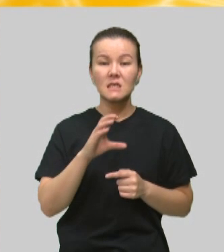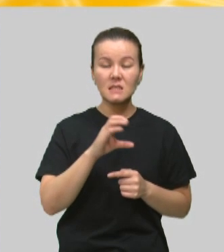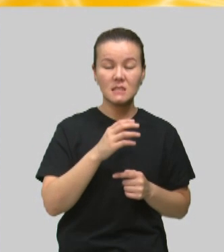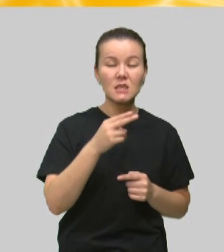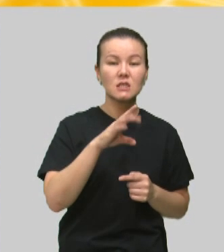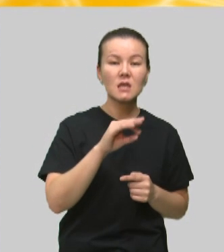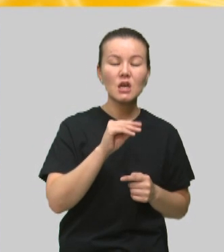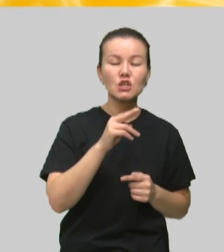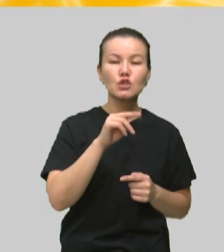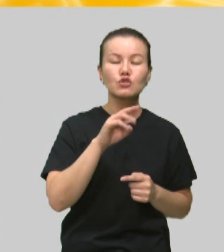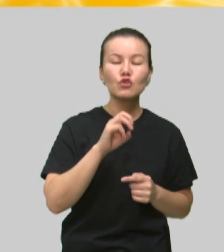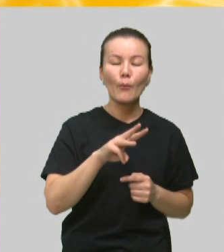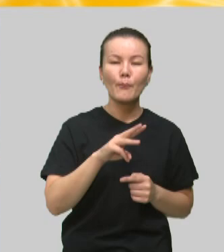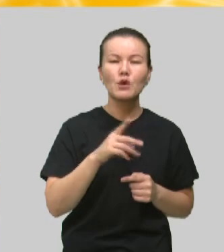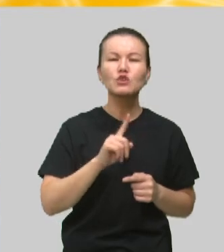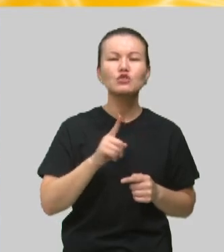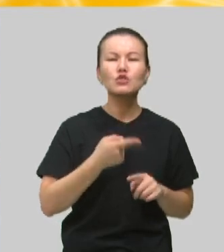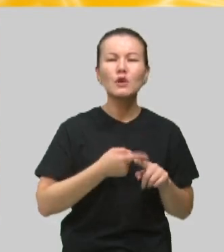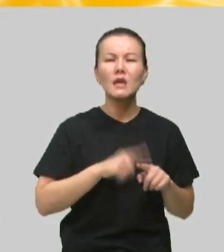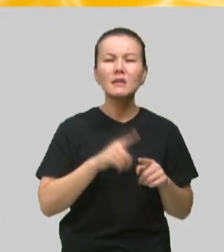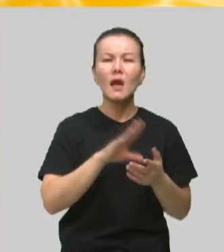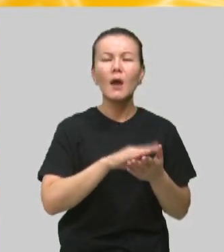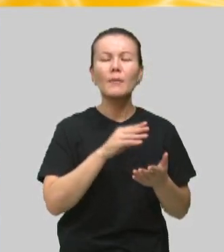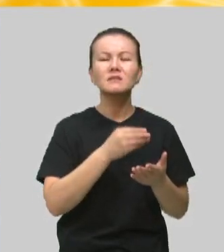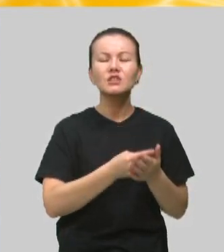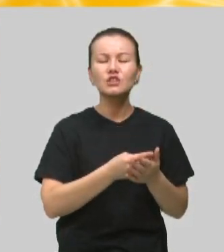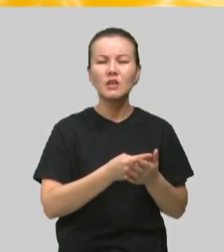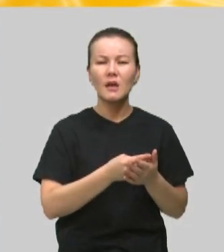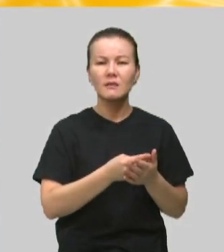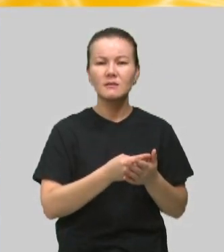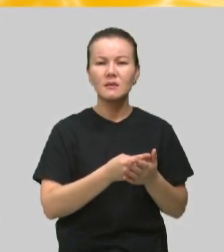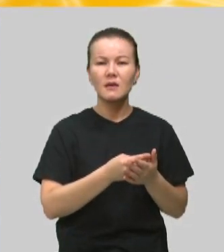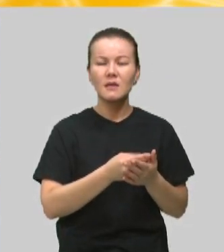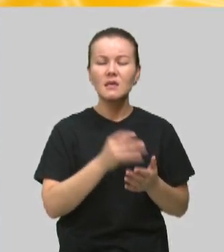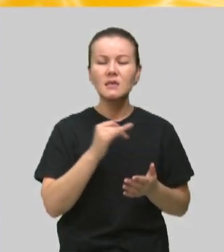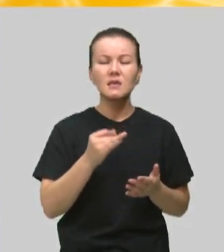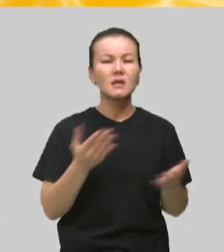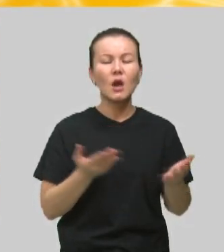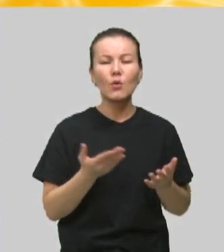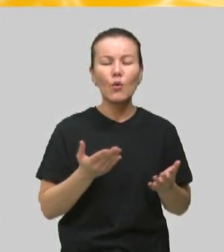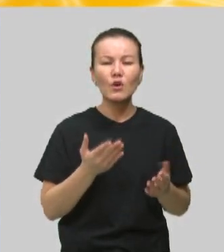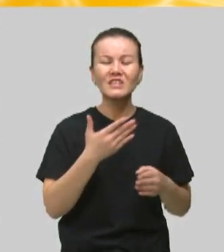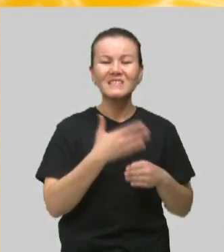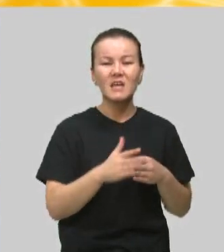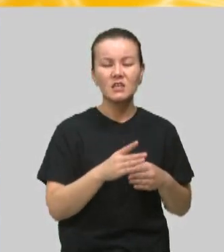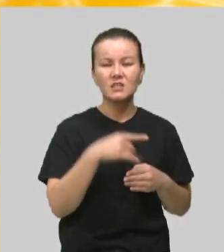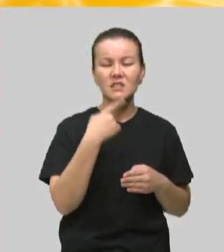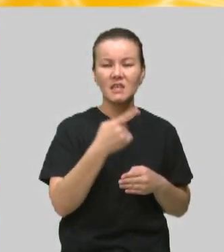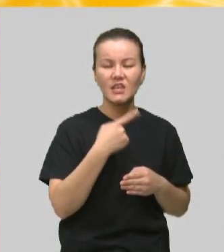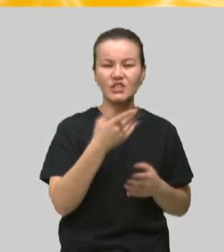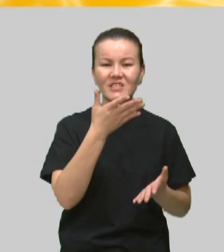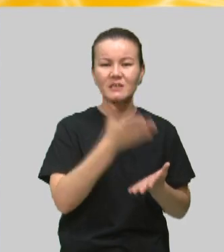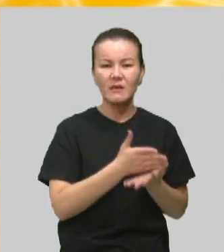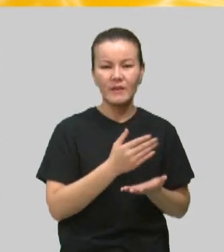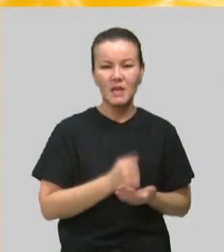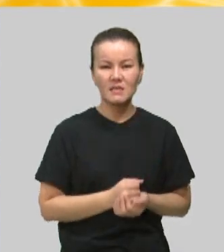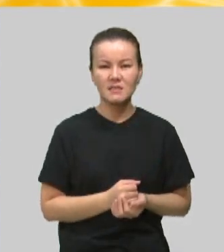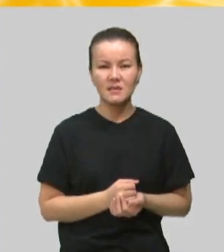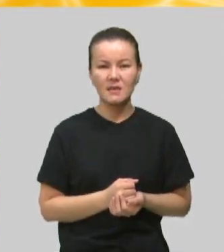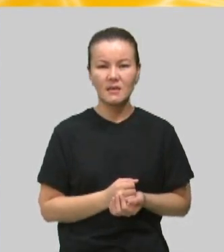Что обозначает этот член предложения и какой частью речи